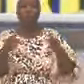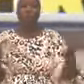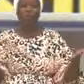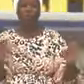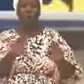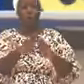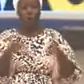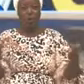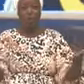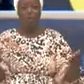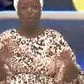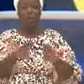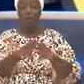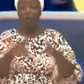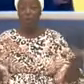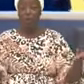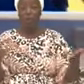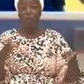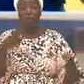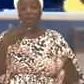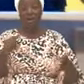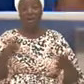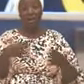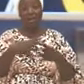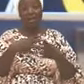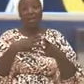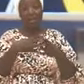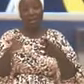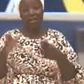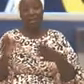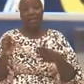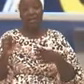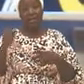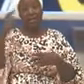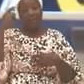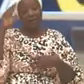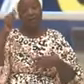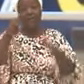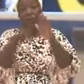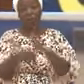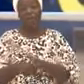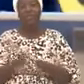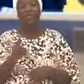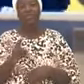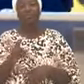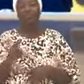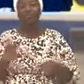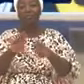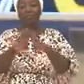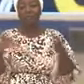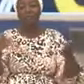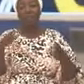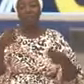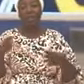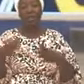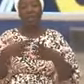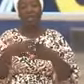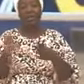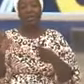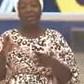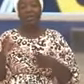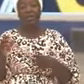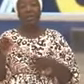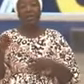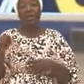ouvrir ouvrir les portes pour les opprimés ouvrir les portes pour les